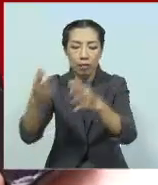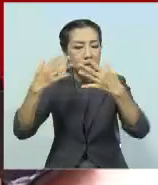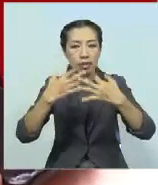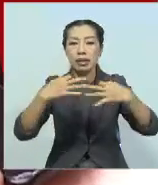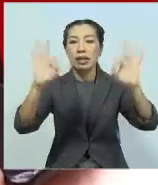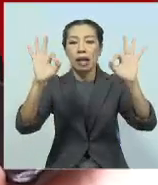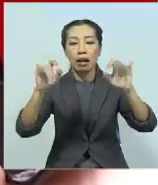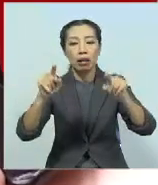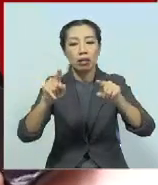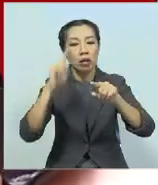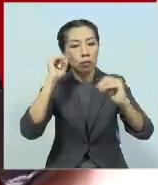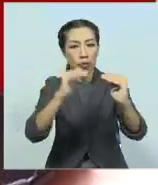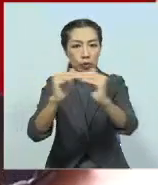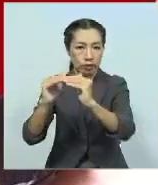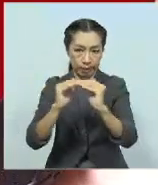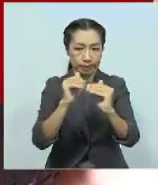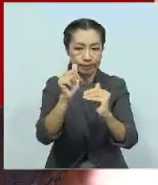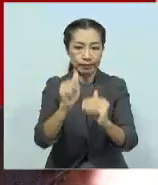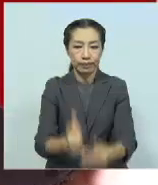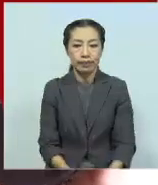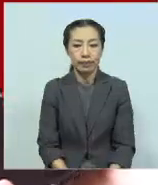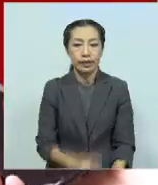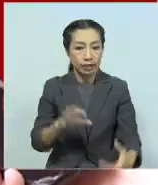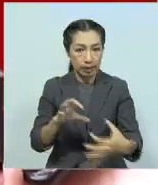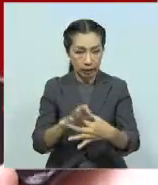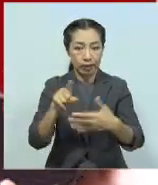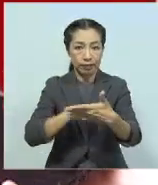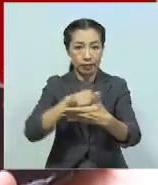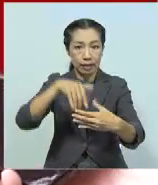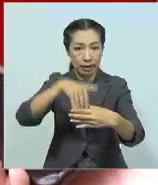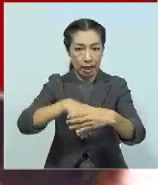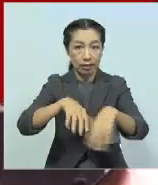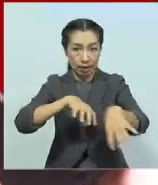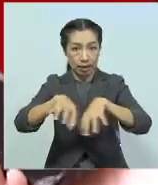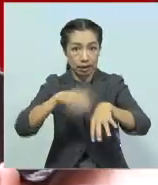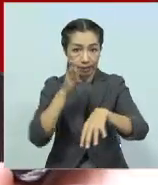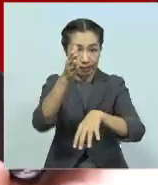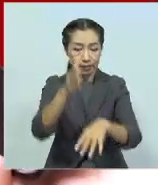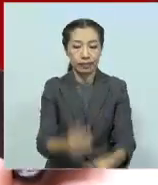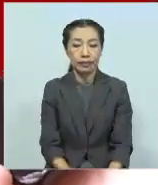แล้วก็มีความเป็นธรรมมีความเท่าเทียมกันในเรื่องของการเลือกตั้งทั่วไปที่จะมีขึ้น